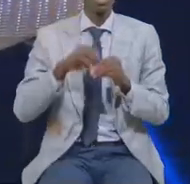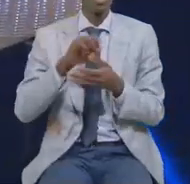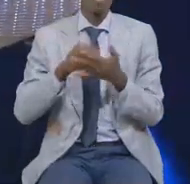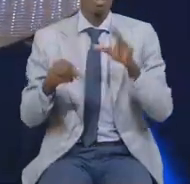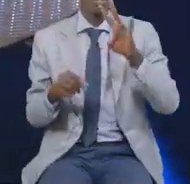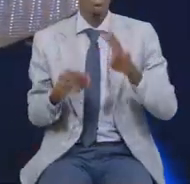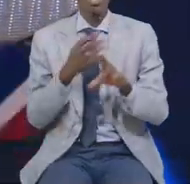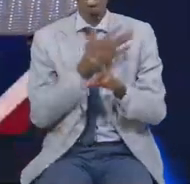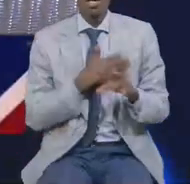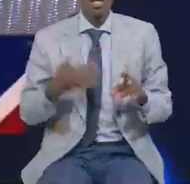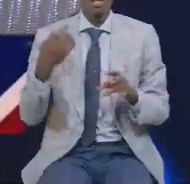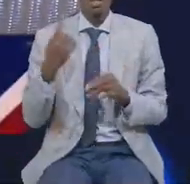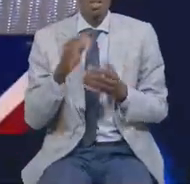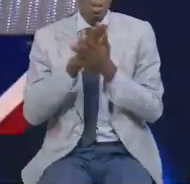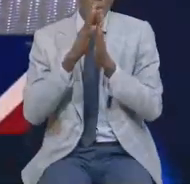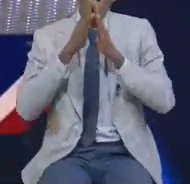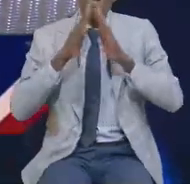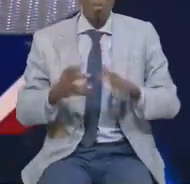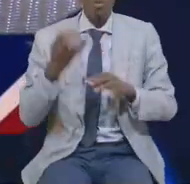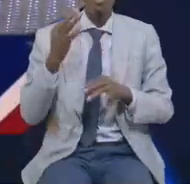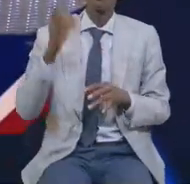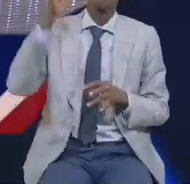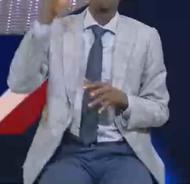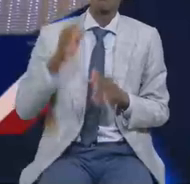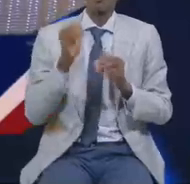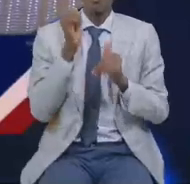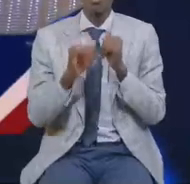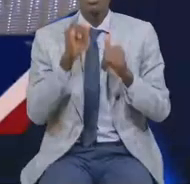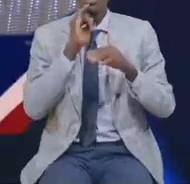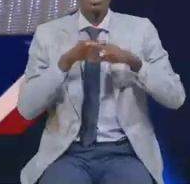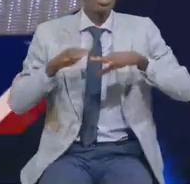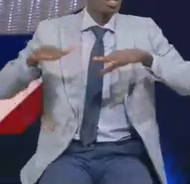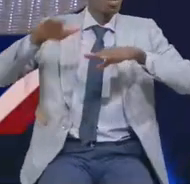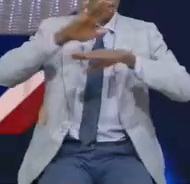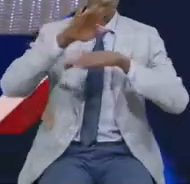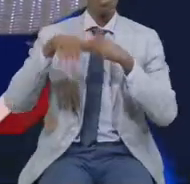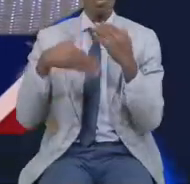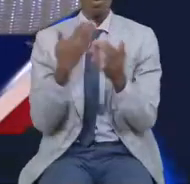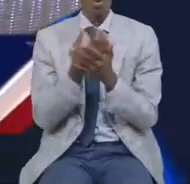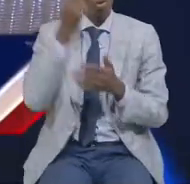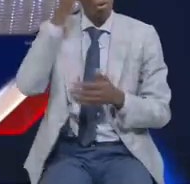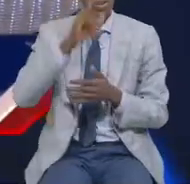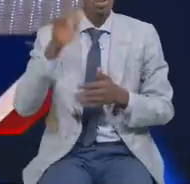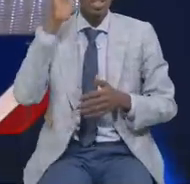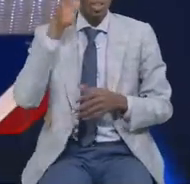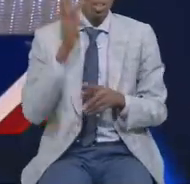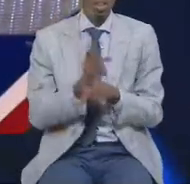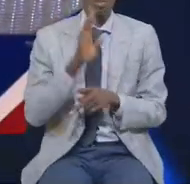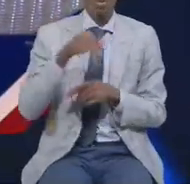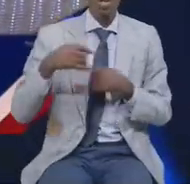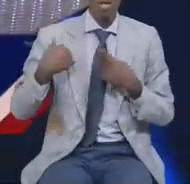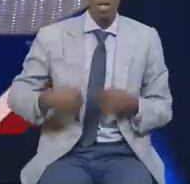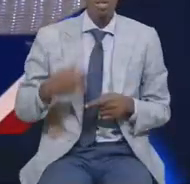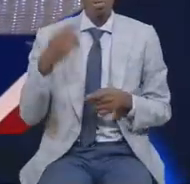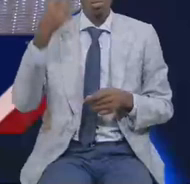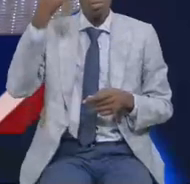7. Et la paix de Dieu qui surpasse toute intelligence gardera vos